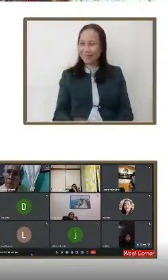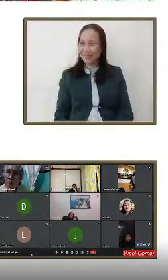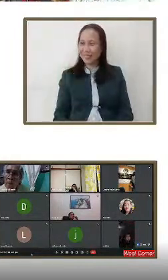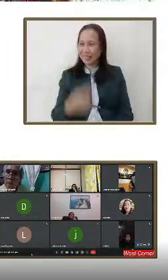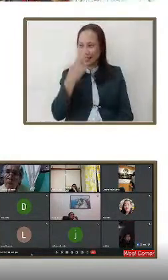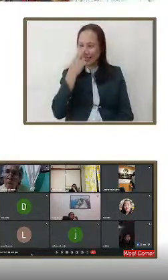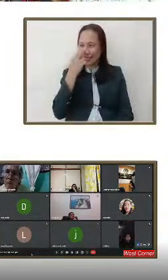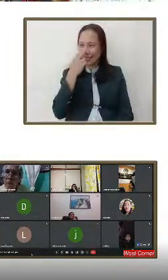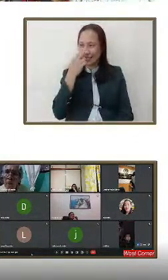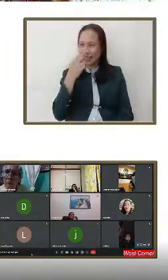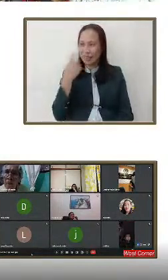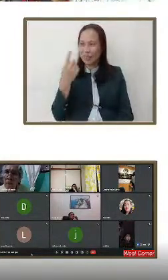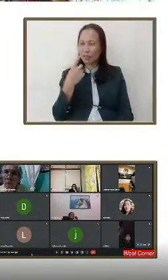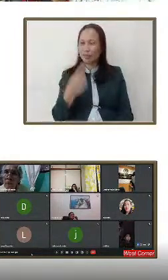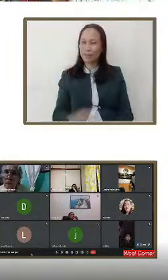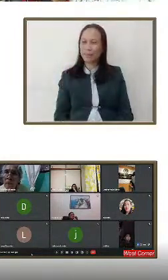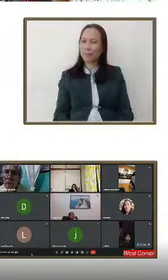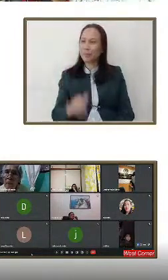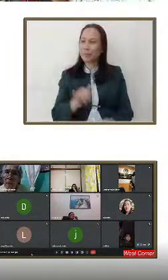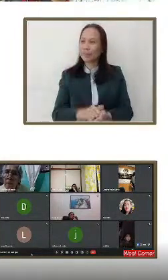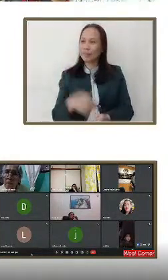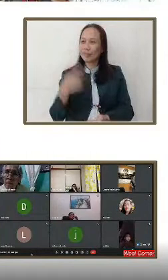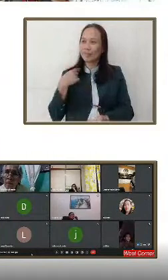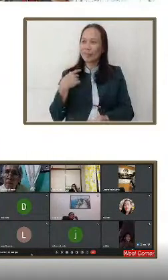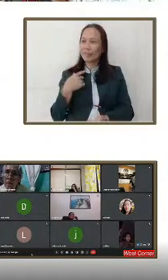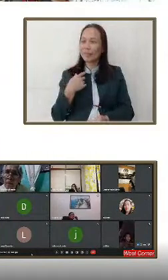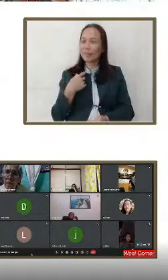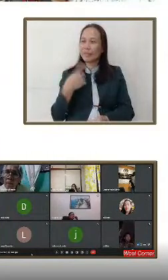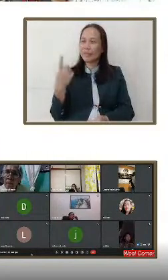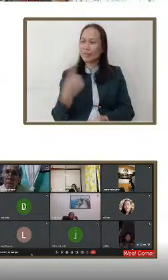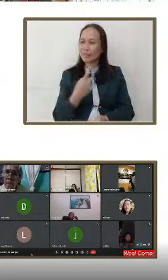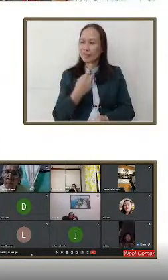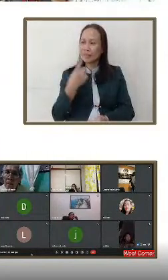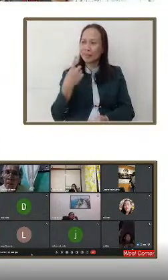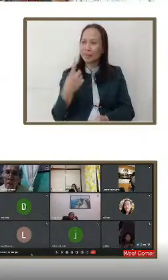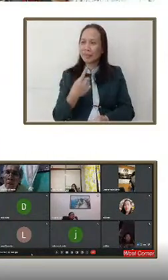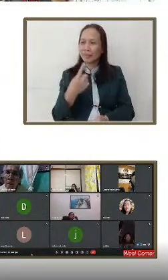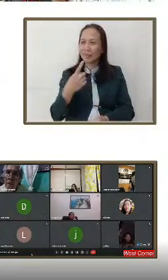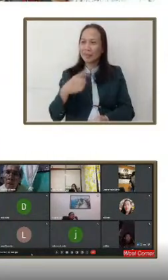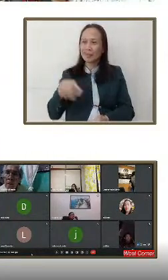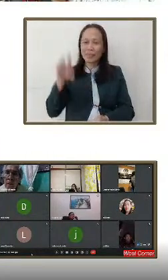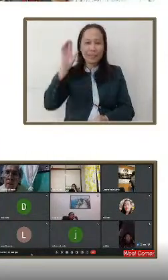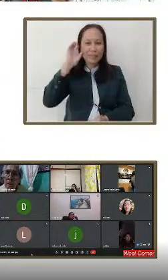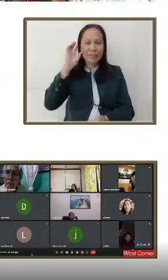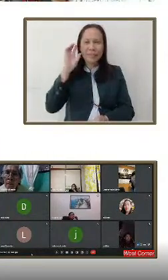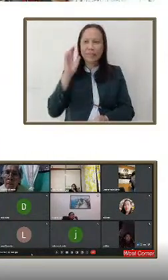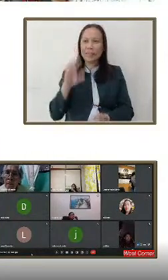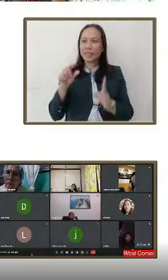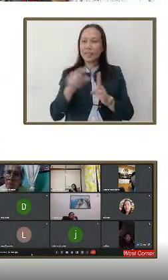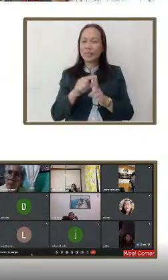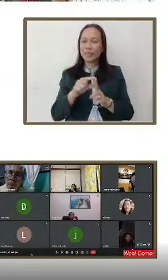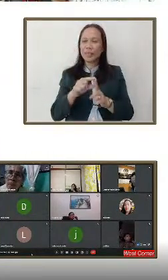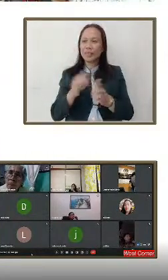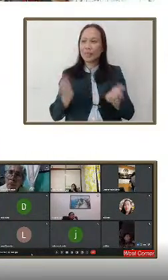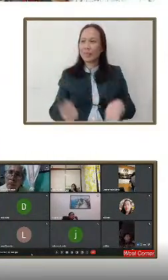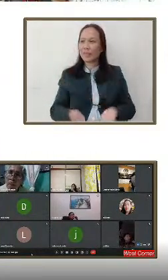lang, makarinig man lamang sila ng mga words of encouragement